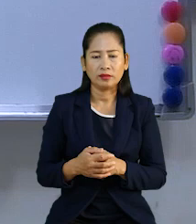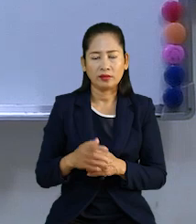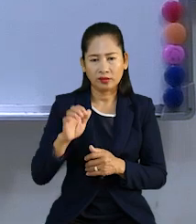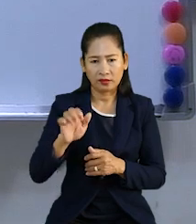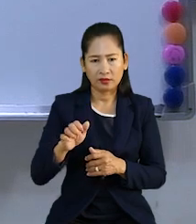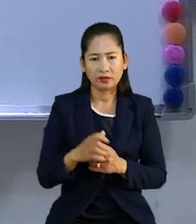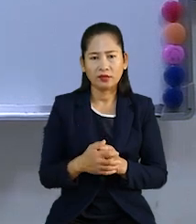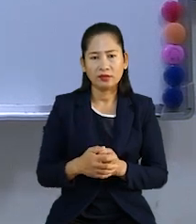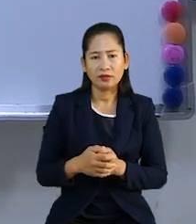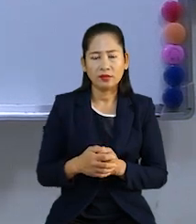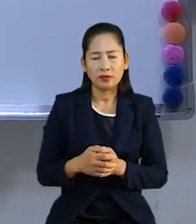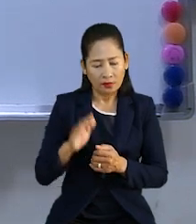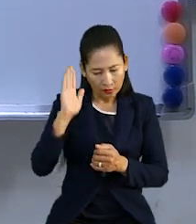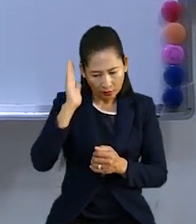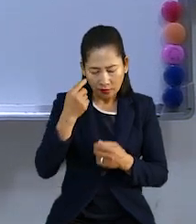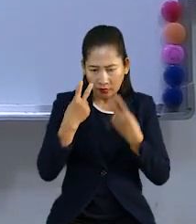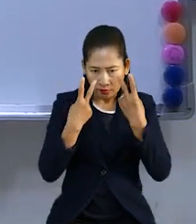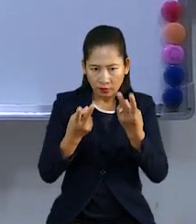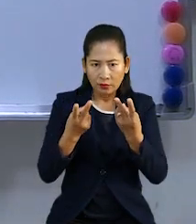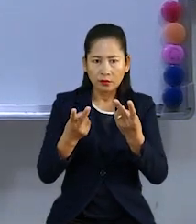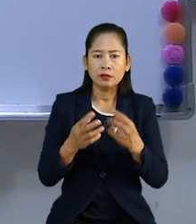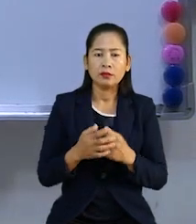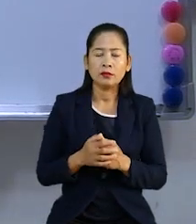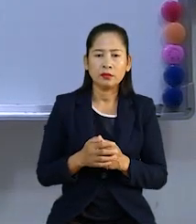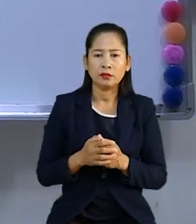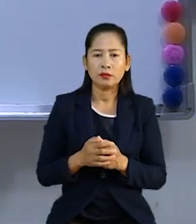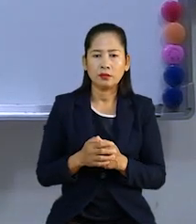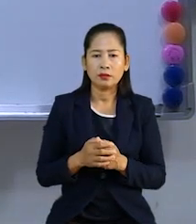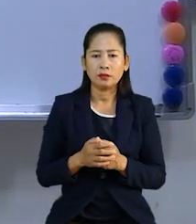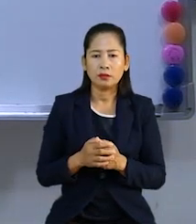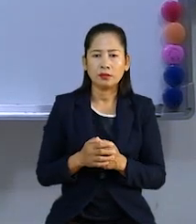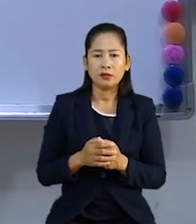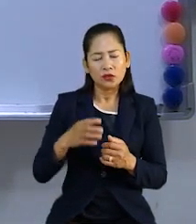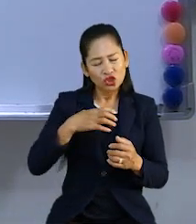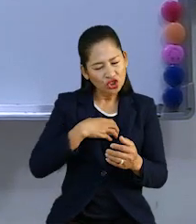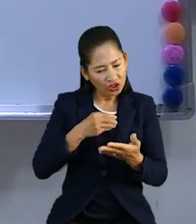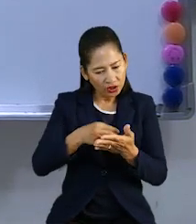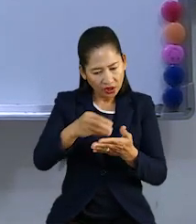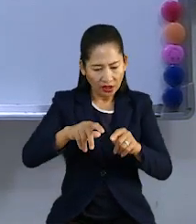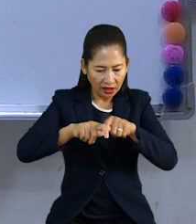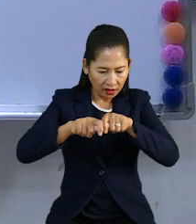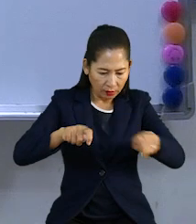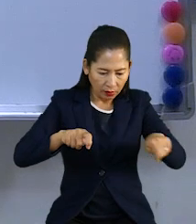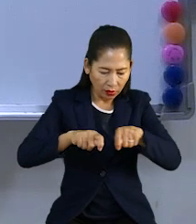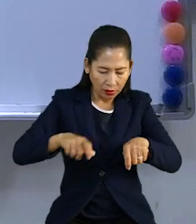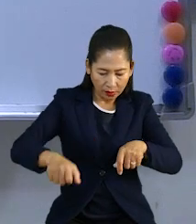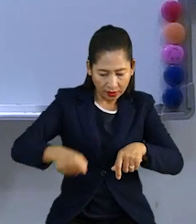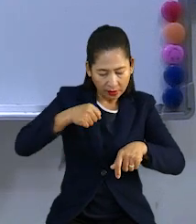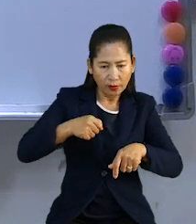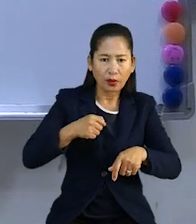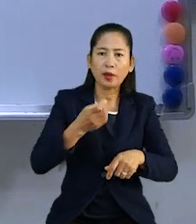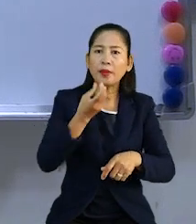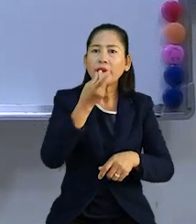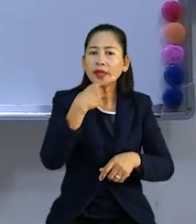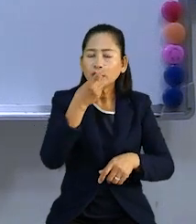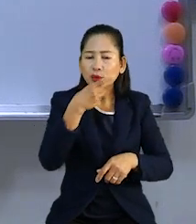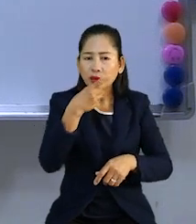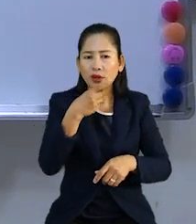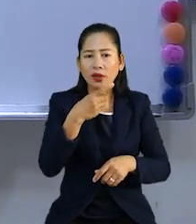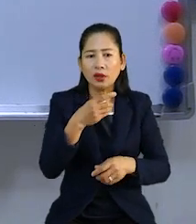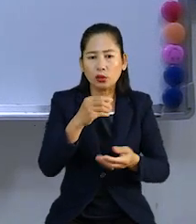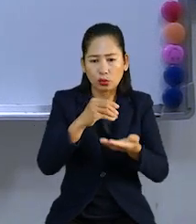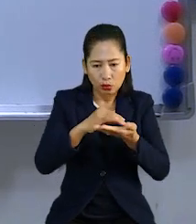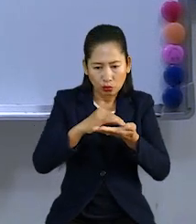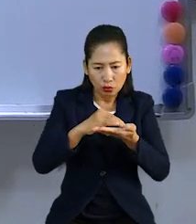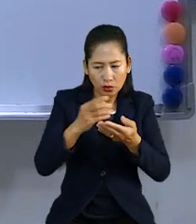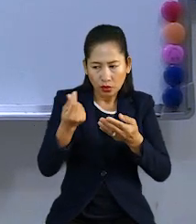chà chẳng nhạc nông rụp ní con khờ nhá ấy tha nhạc rưu chẳng tình cả bộ ca chụp mũi đa miên